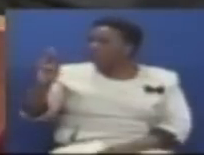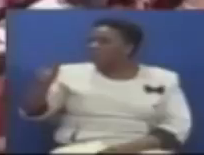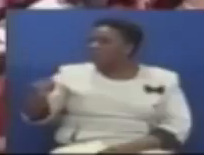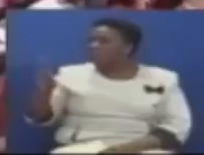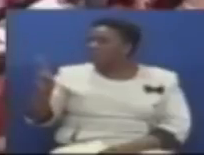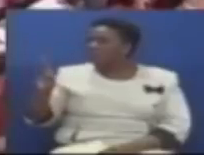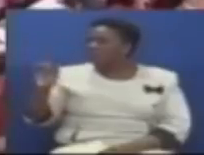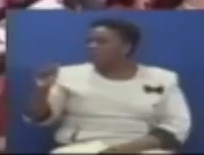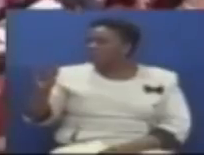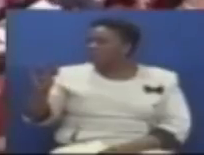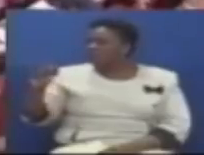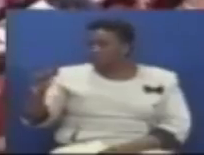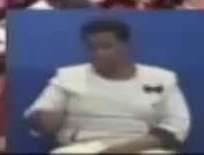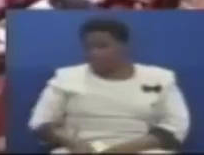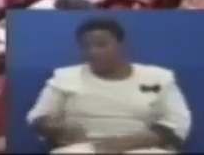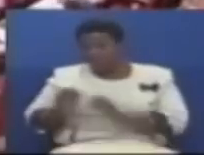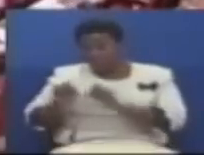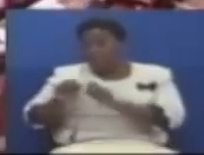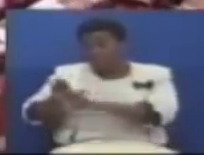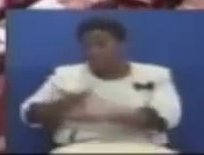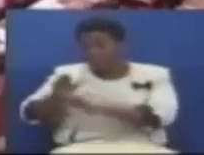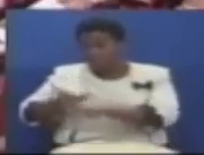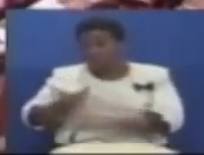Mheshimiwa mwenyekiti, taratibu lakini mheshimiwa.